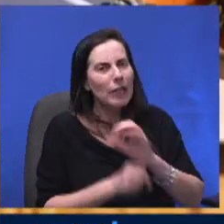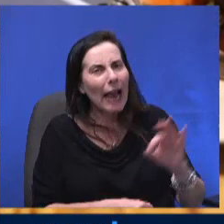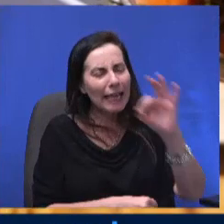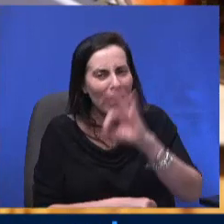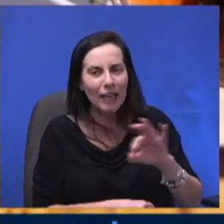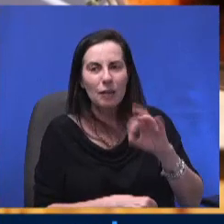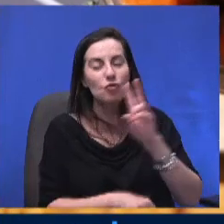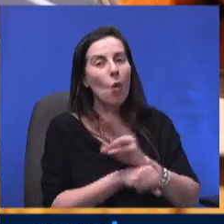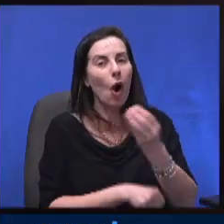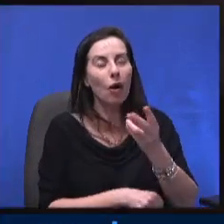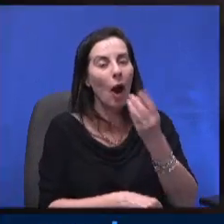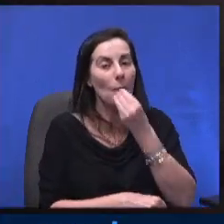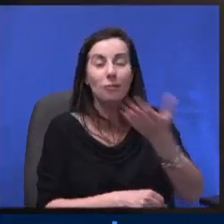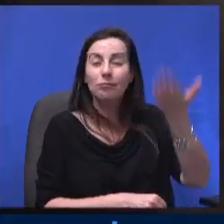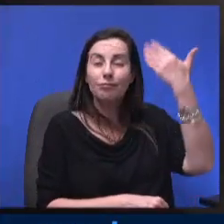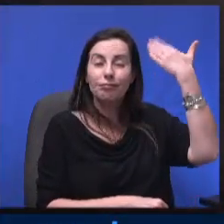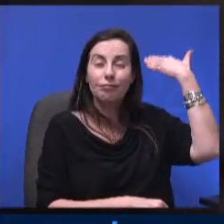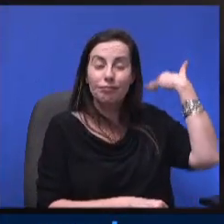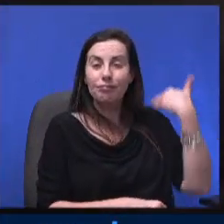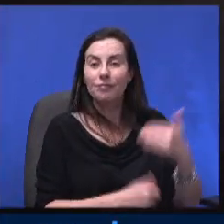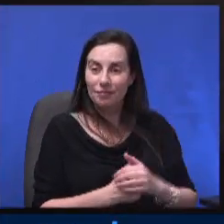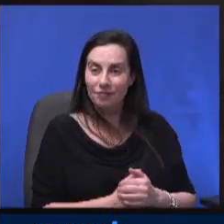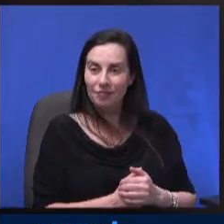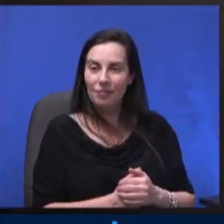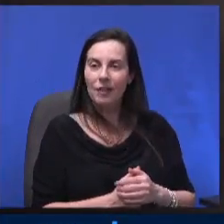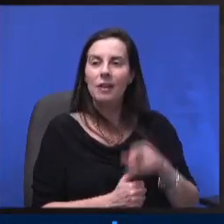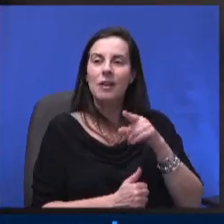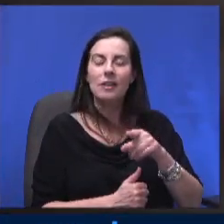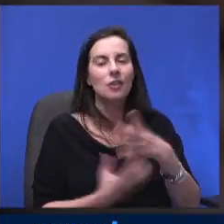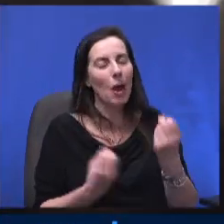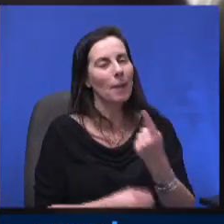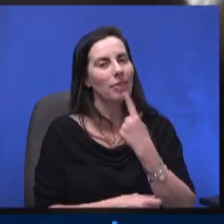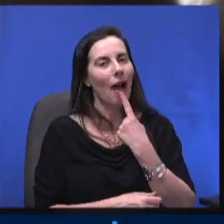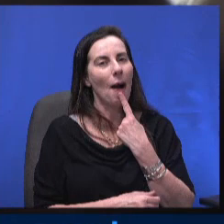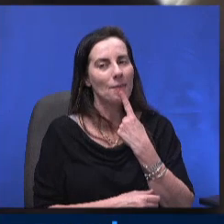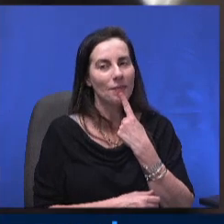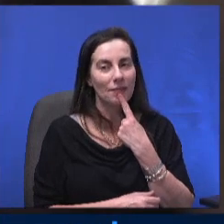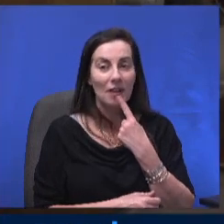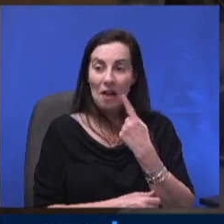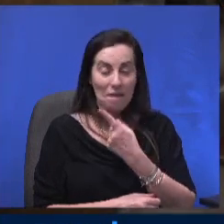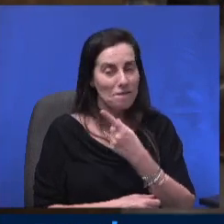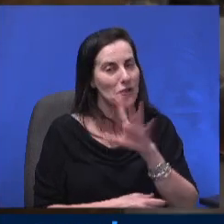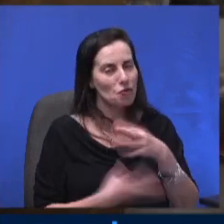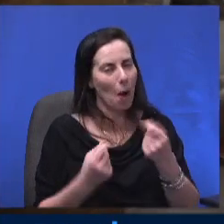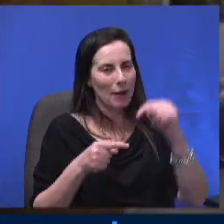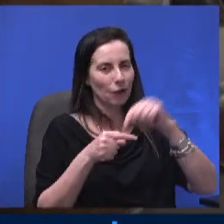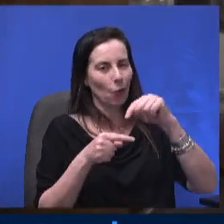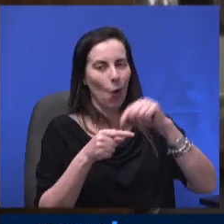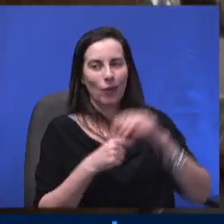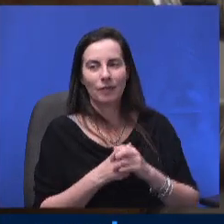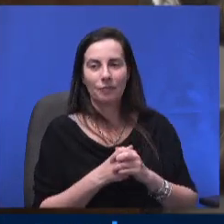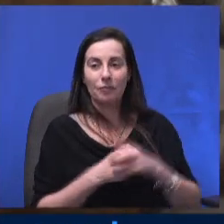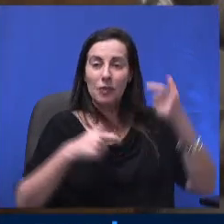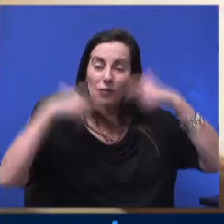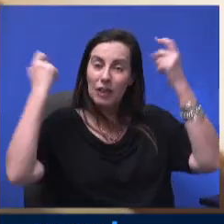מאז ימי המהפכה החקלאית, הוא עשיר בטעמים, וכנראה עתיר יתרונות. השפים ינסו לקחת את